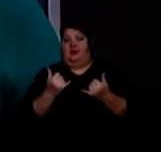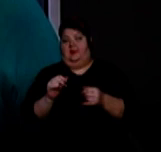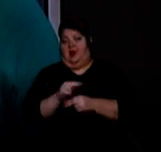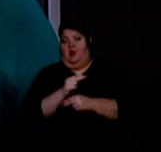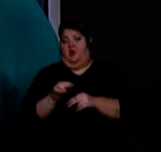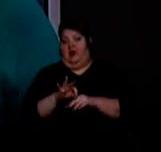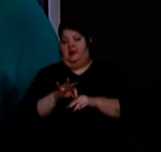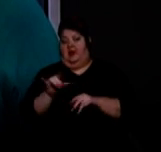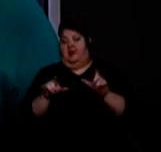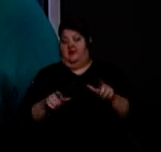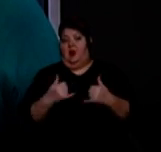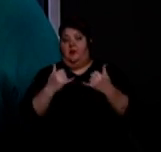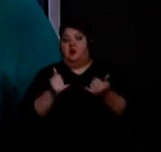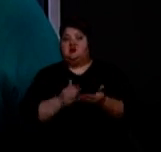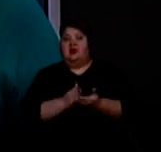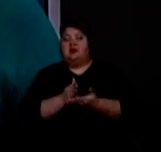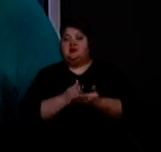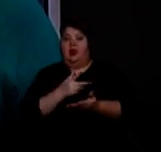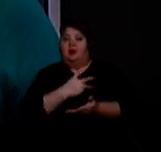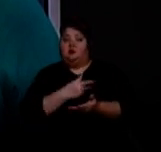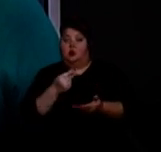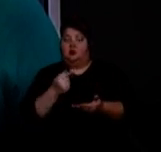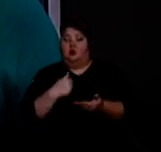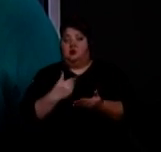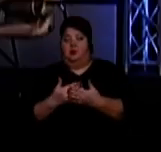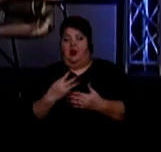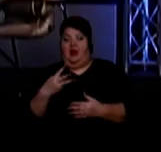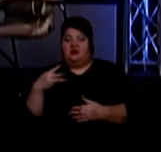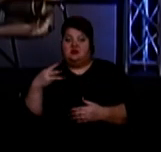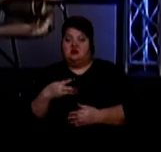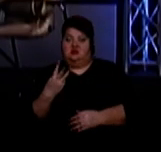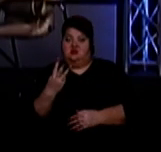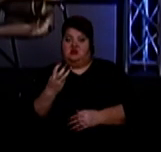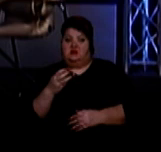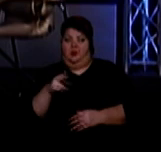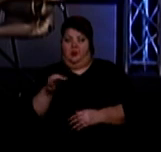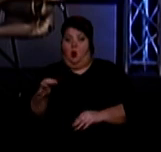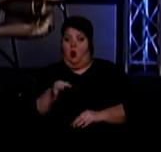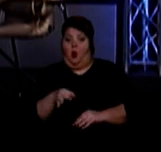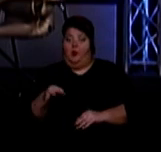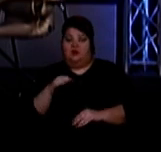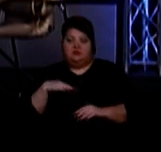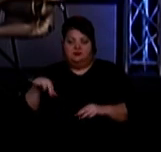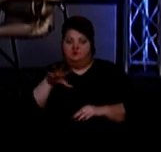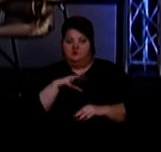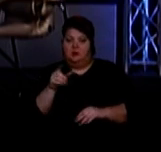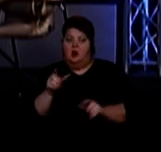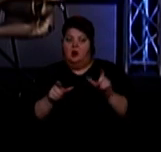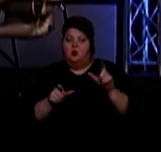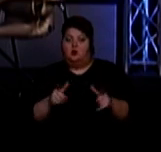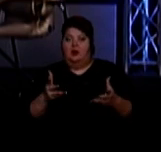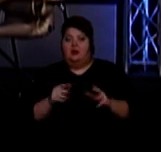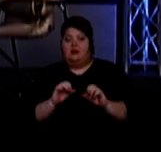хворих. Почесних донорів на сьогоднішній день десь близько 3300 по області у нас. Це люди, які